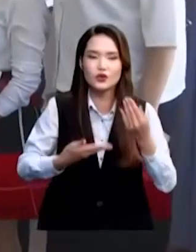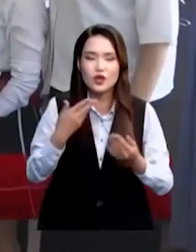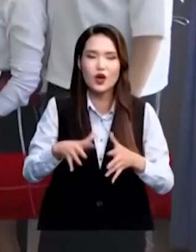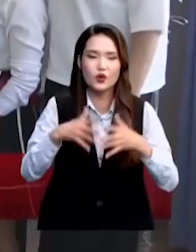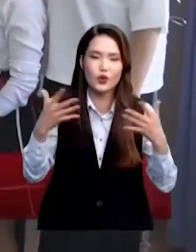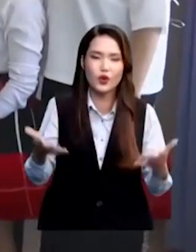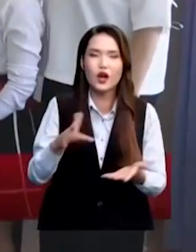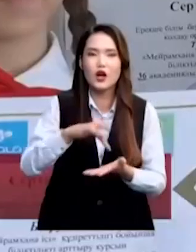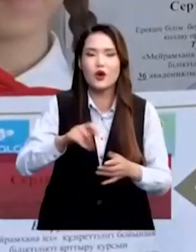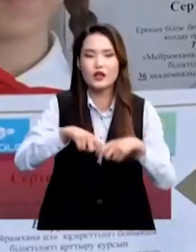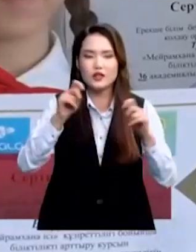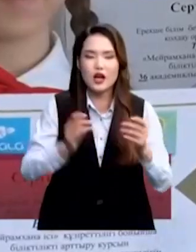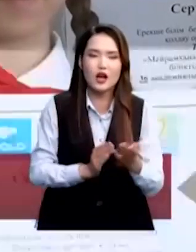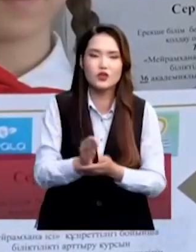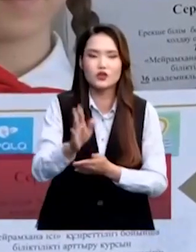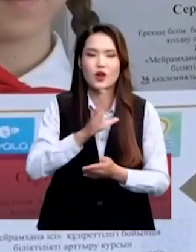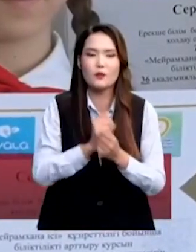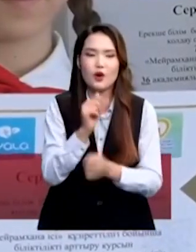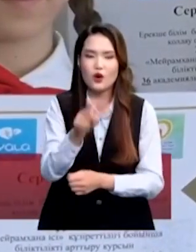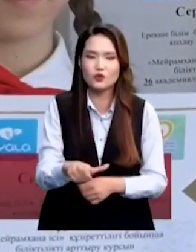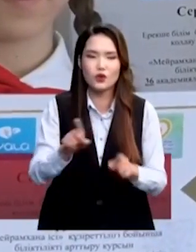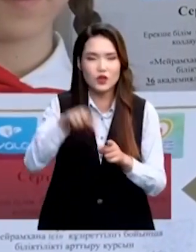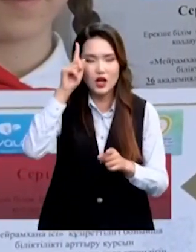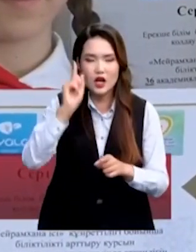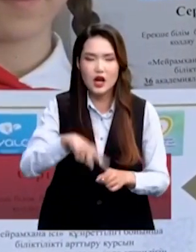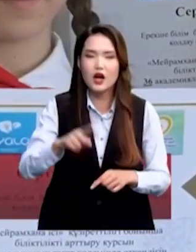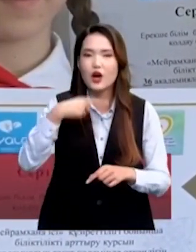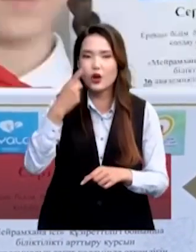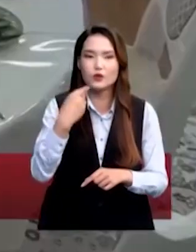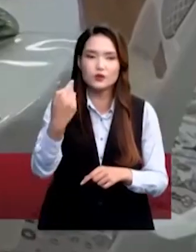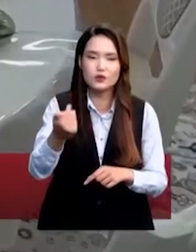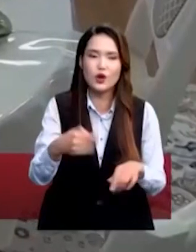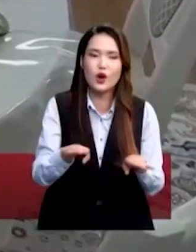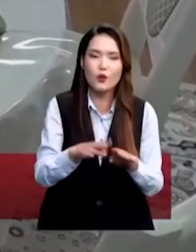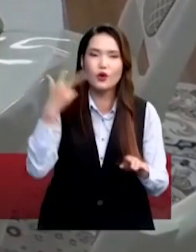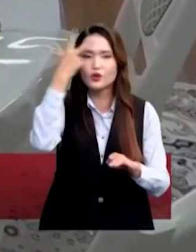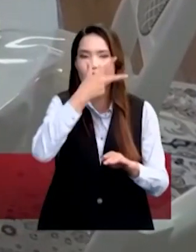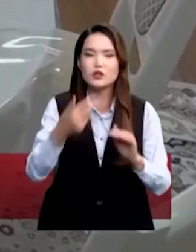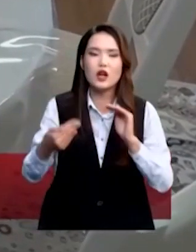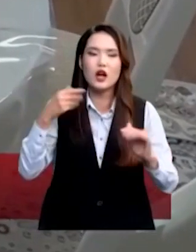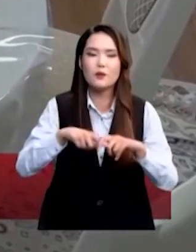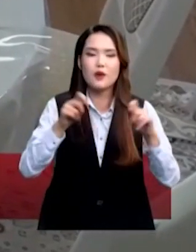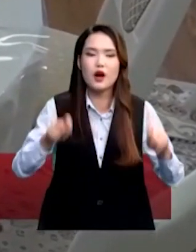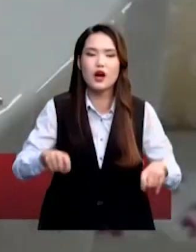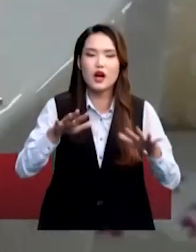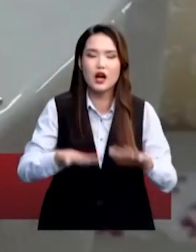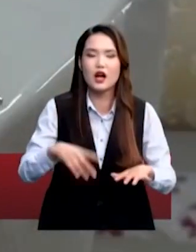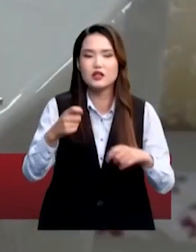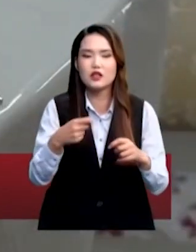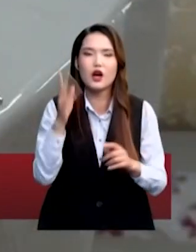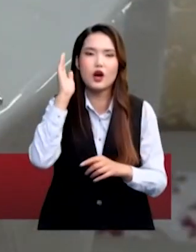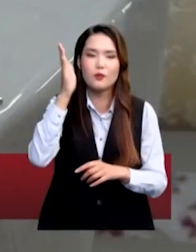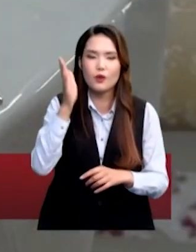екенін орталықтан шыққалы отырған түлектер де біледі. Олардың айтуынша осыдан 3 жыл бұрын ашылған шеберлік сыныптары